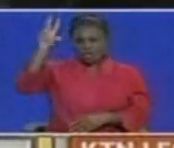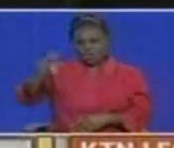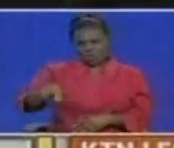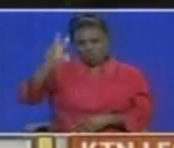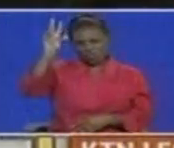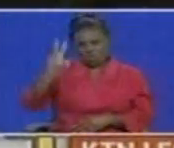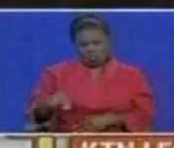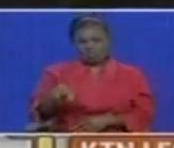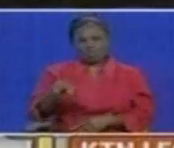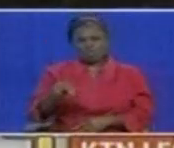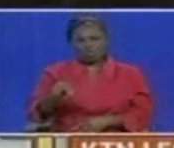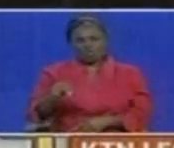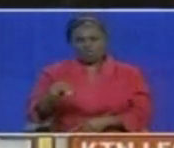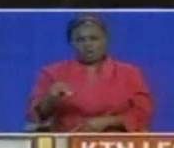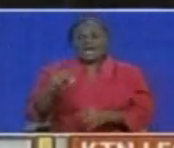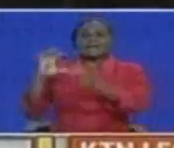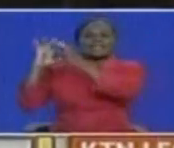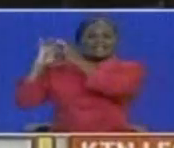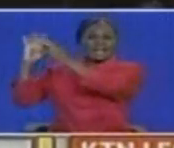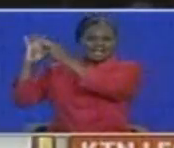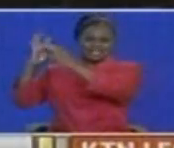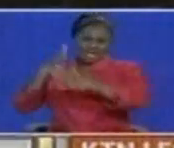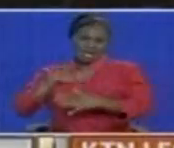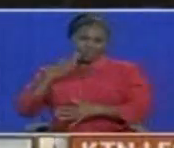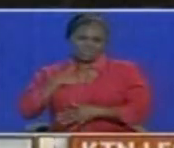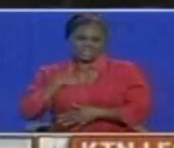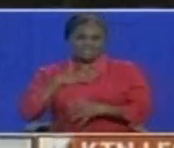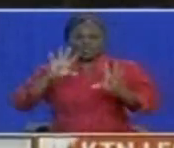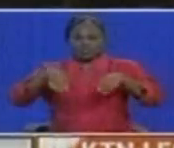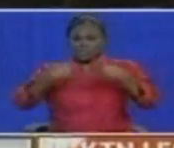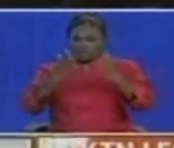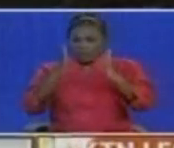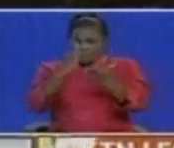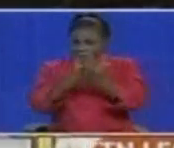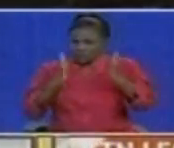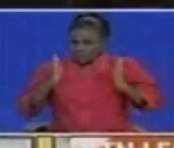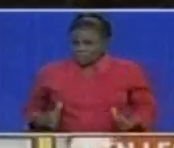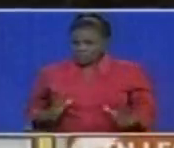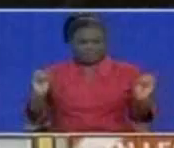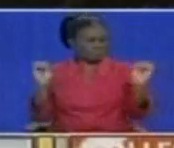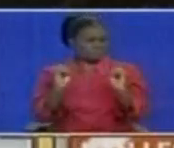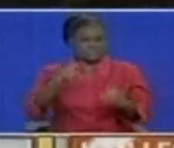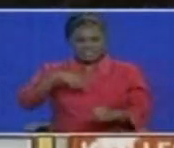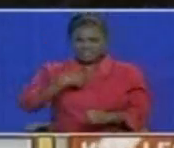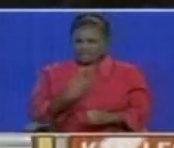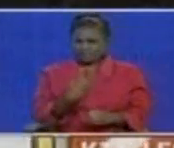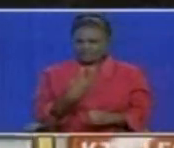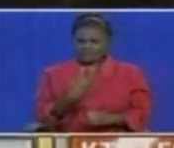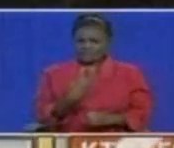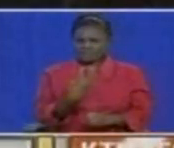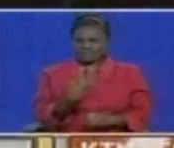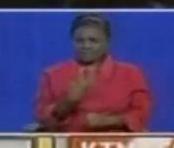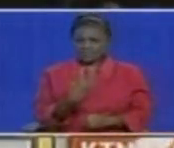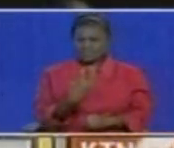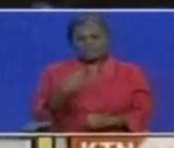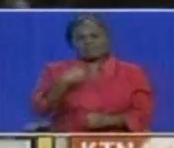it's our culture to give out our organs, and for me but in particular